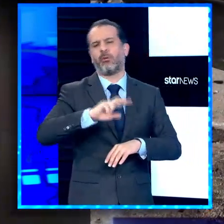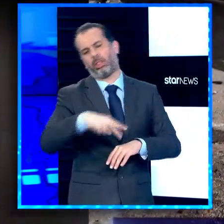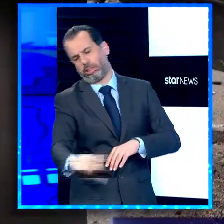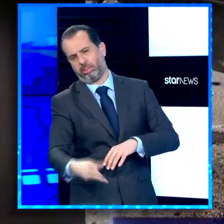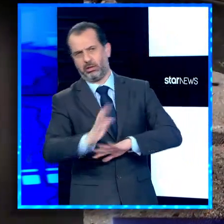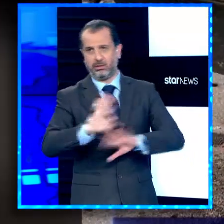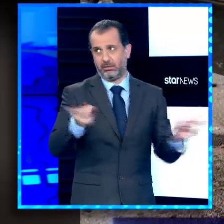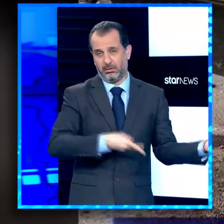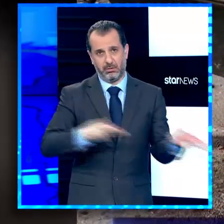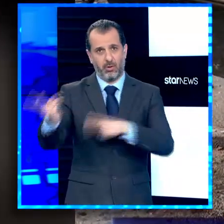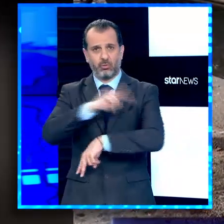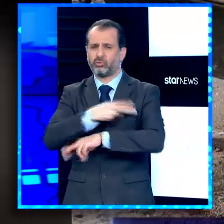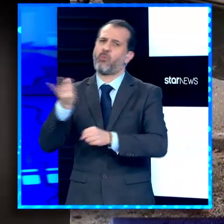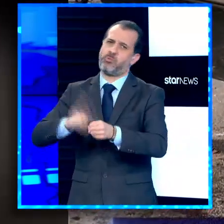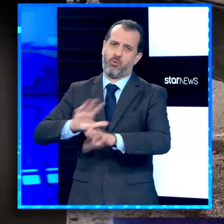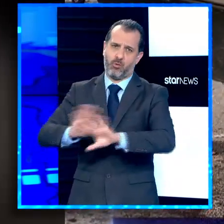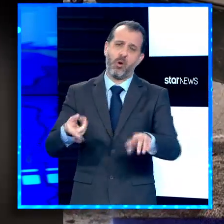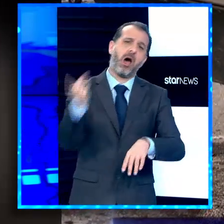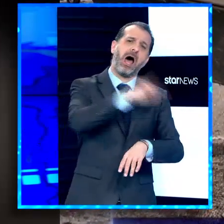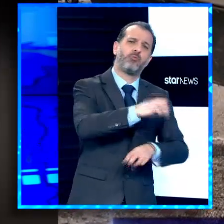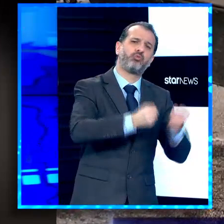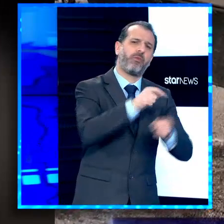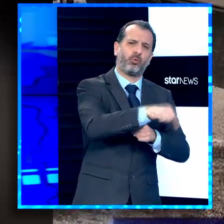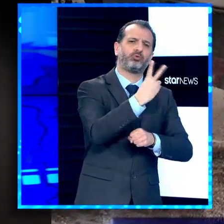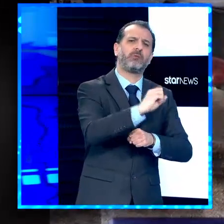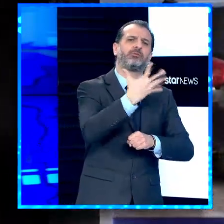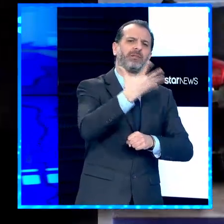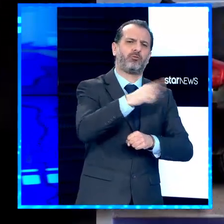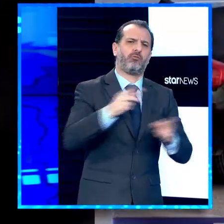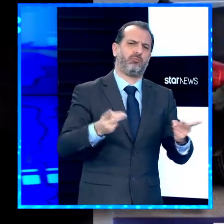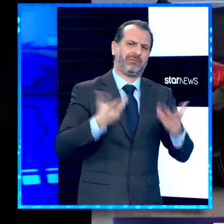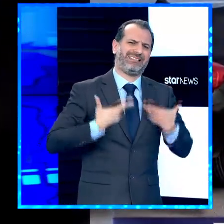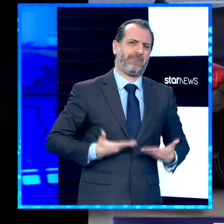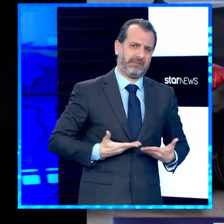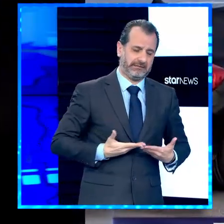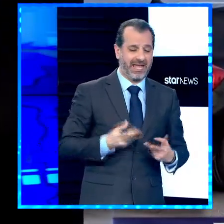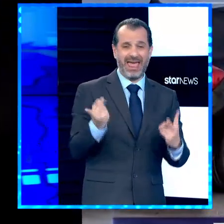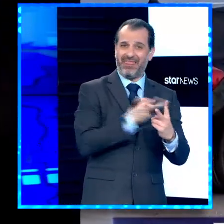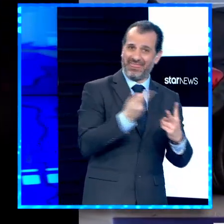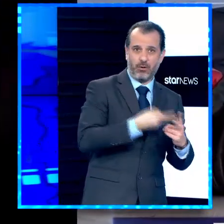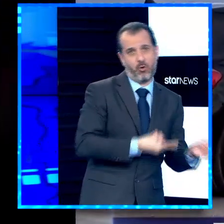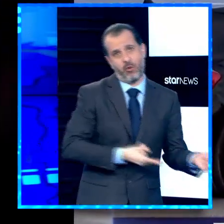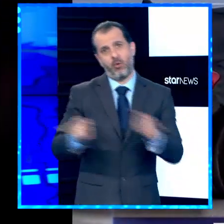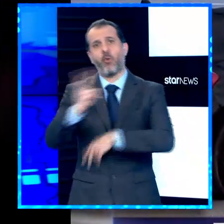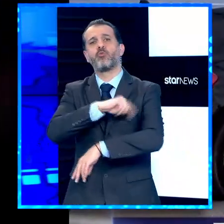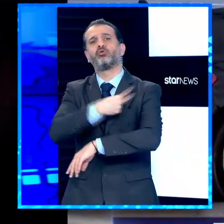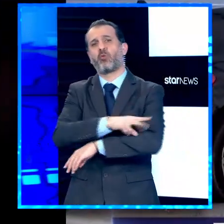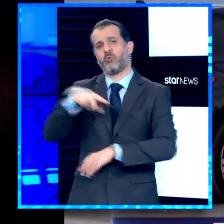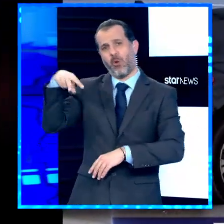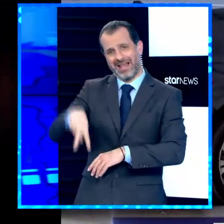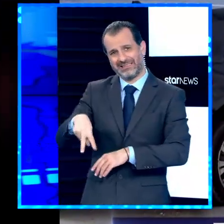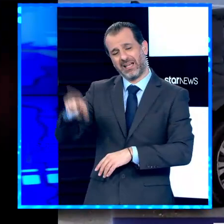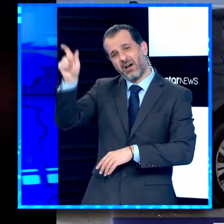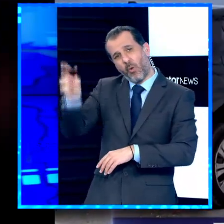του. Ο οδηγός του άλλου οχήματος, 25 ετών, τραυματίστηκε. Και οι δύο διακομίστησαν στο Γενικό Νοσοκομείο Λάρισας,